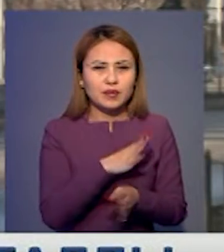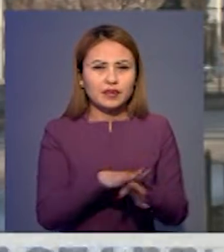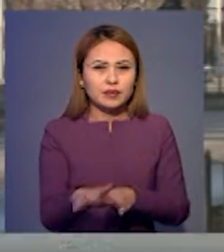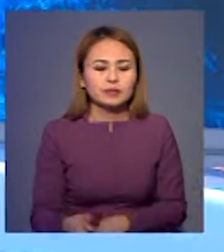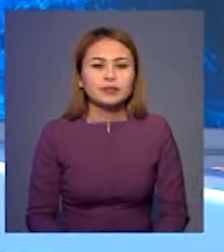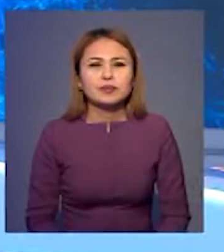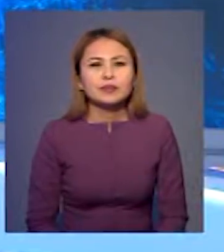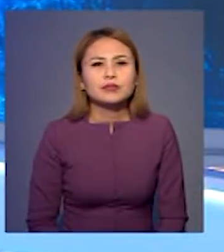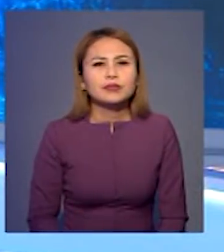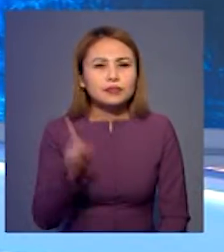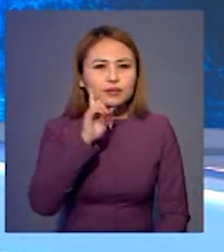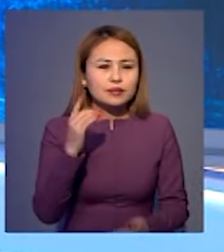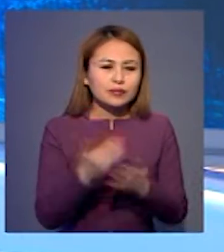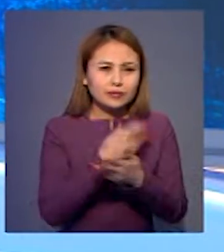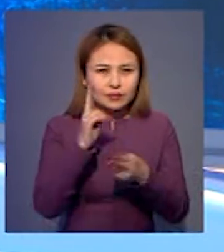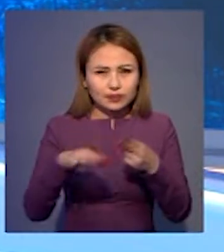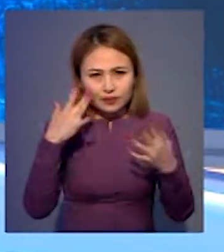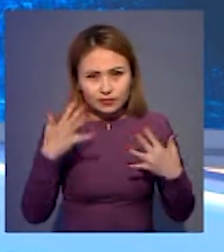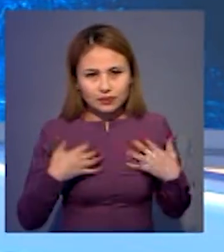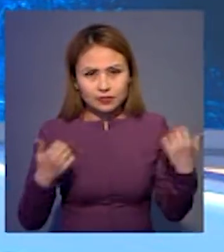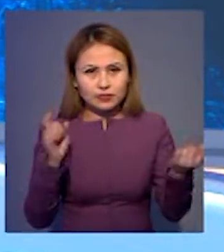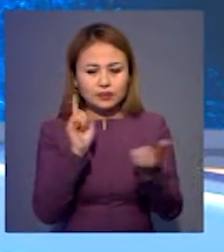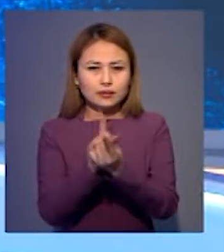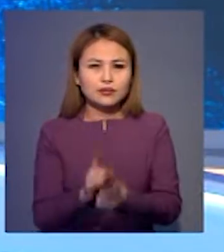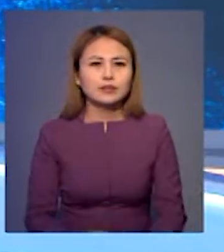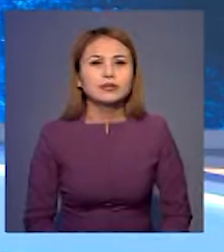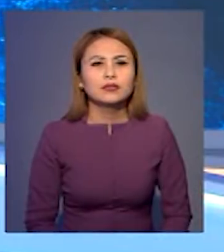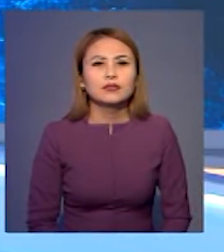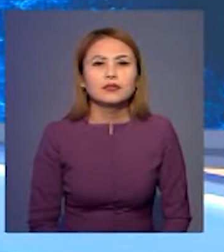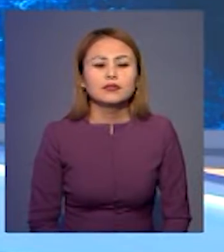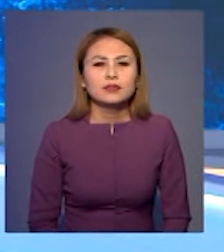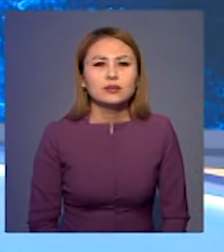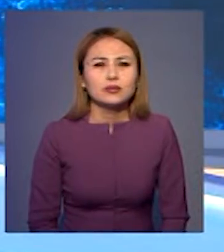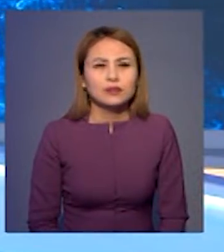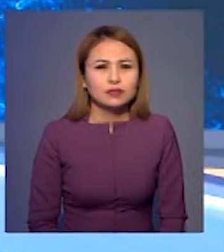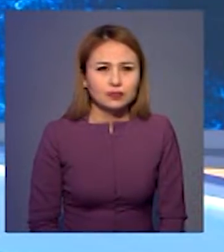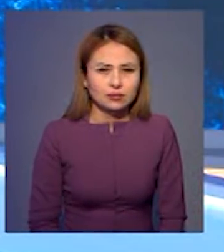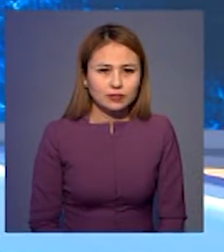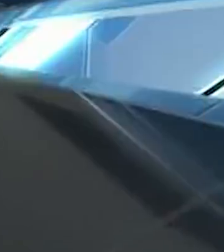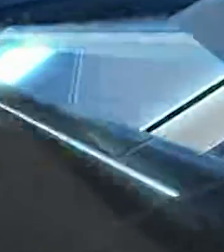Құрметті көрермендер, әзірге айтарымыз осы, арнамыздан алсамаңыздар.